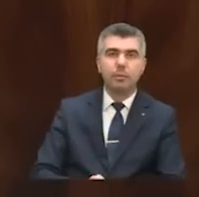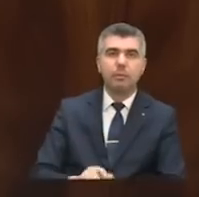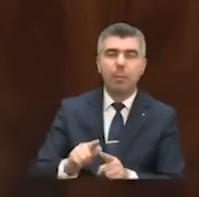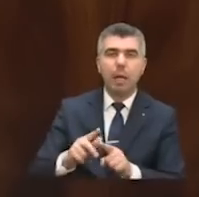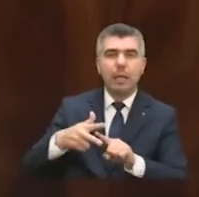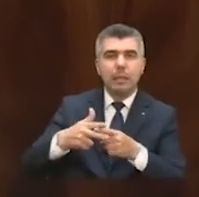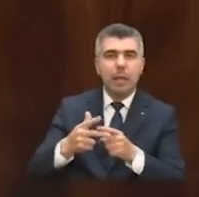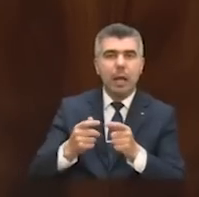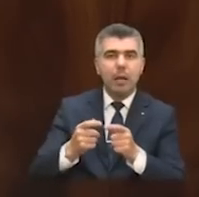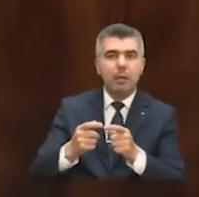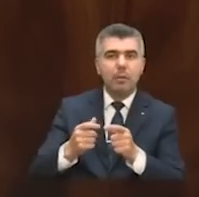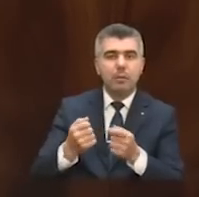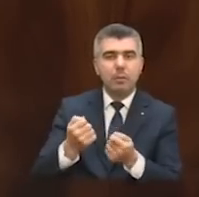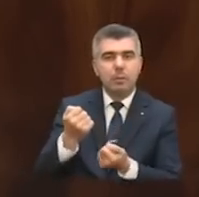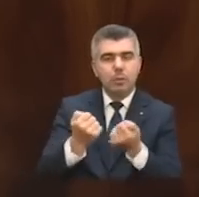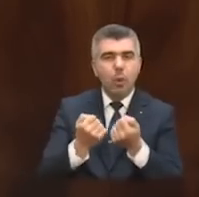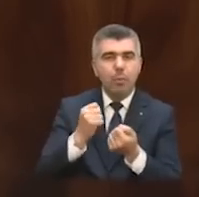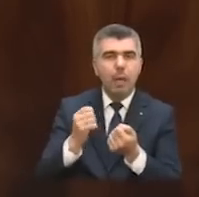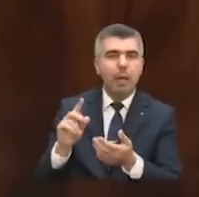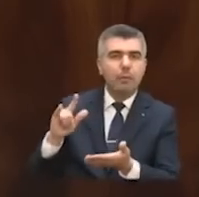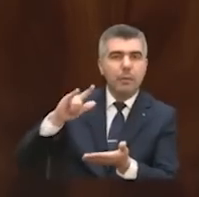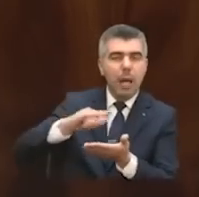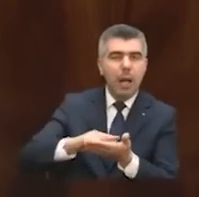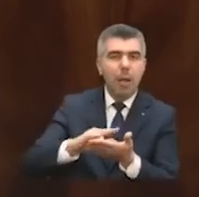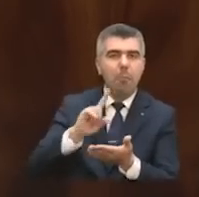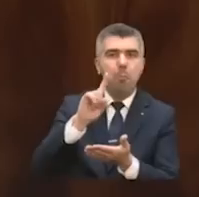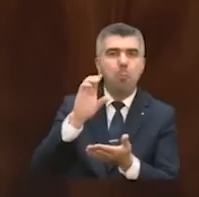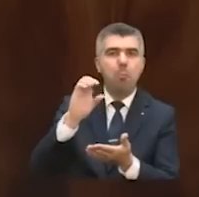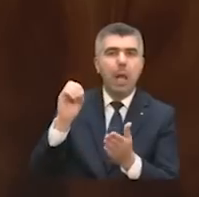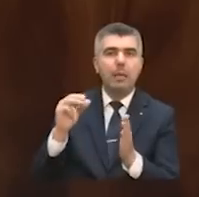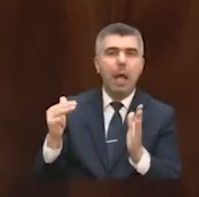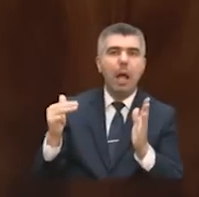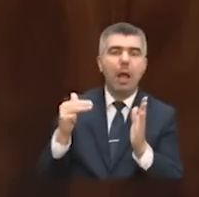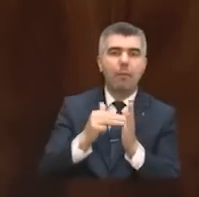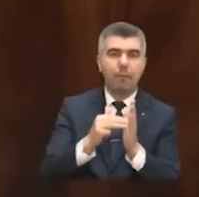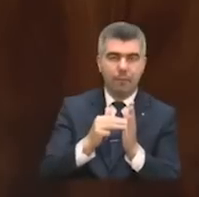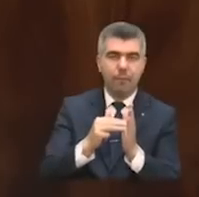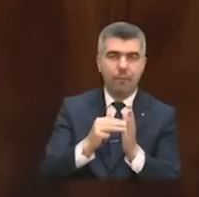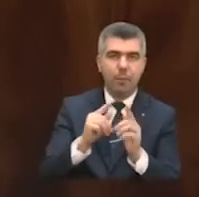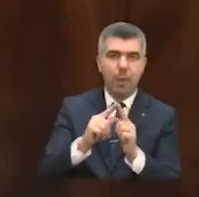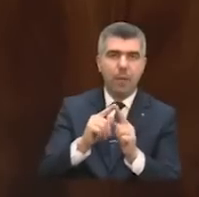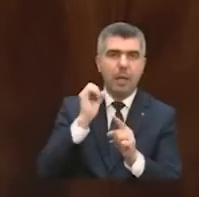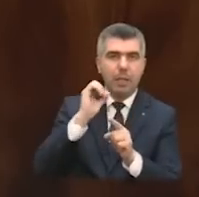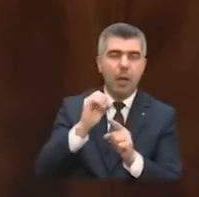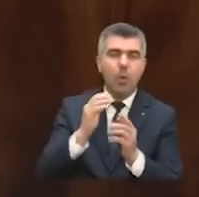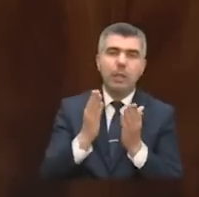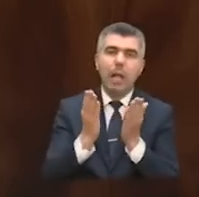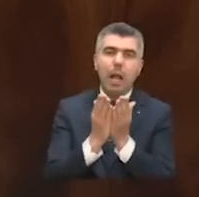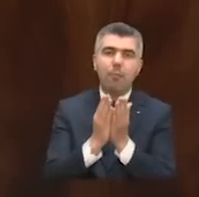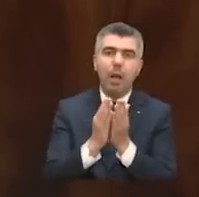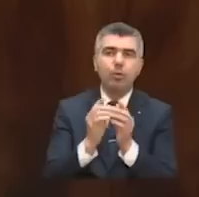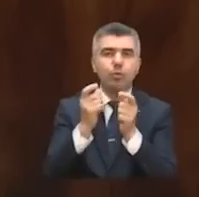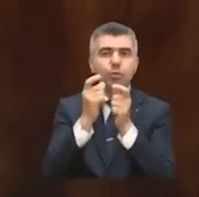صناعة السيارات والطيران لتكوين 100,000 يعني طالب في هذا هادشي، وهادو سي دي كونطرا بروغرام مع